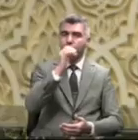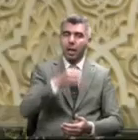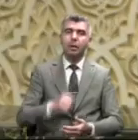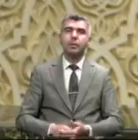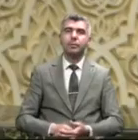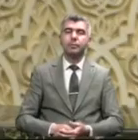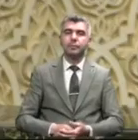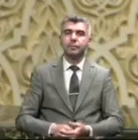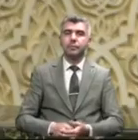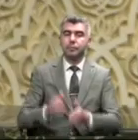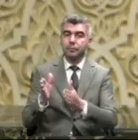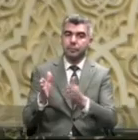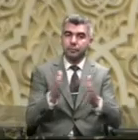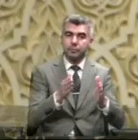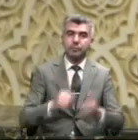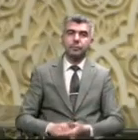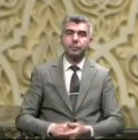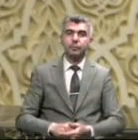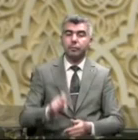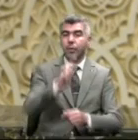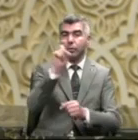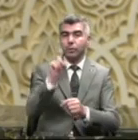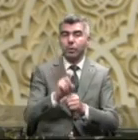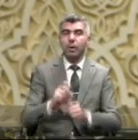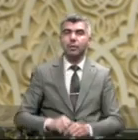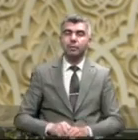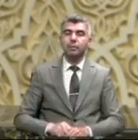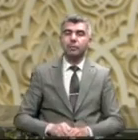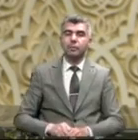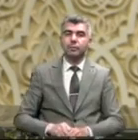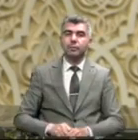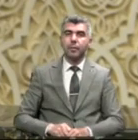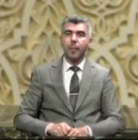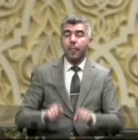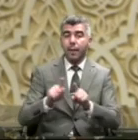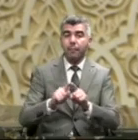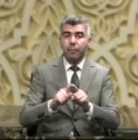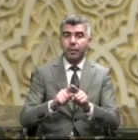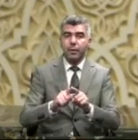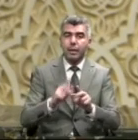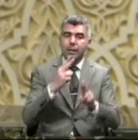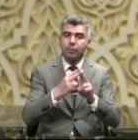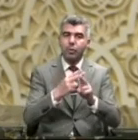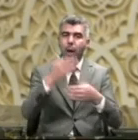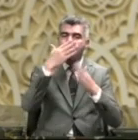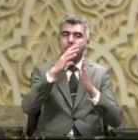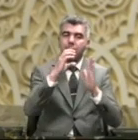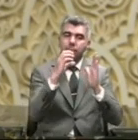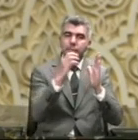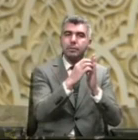السيد الوزير ونمر الان للسؤال الخامس موضوعه تعزيز علامه صنع في المغرب كرافعه